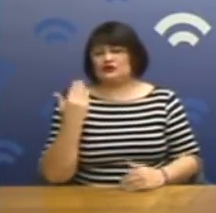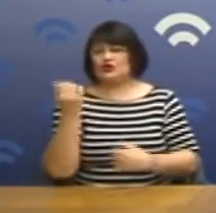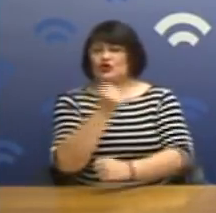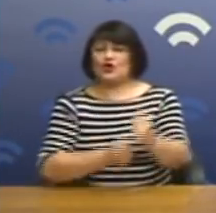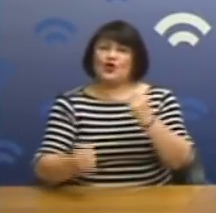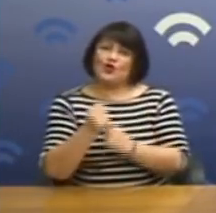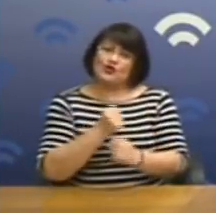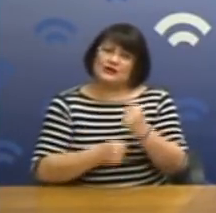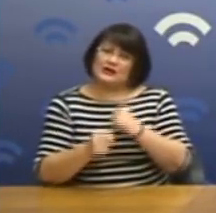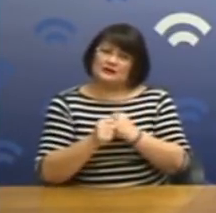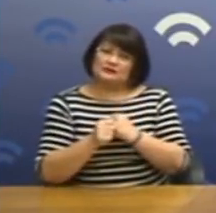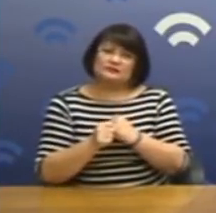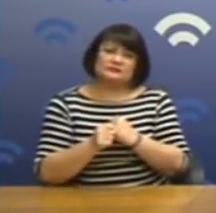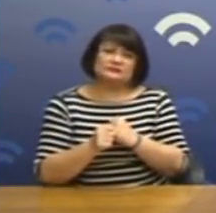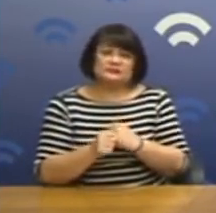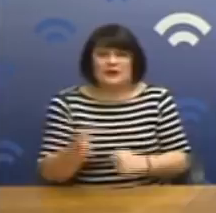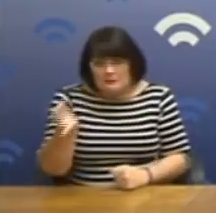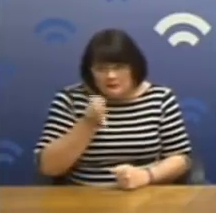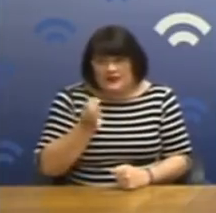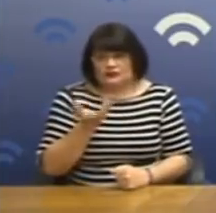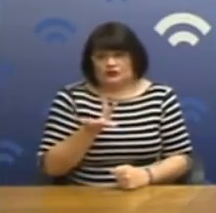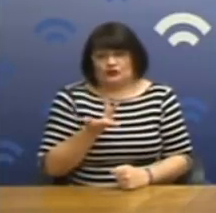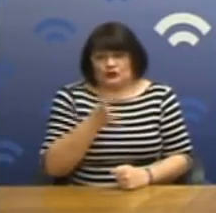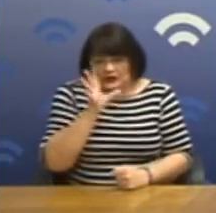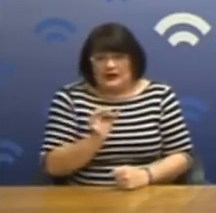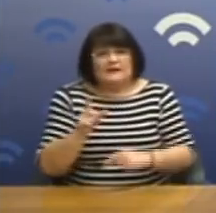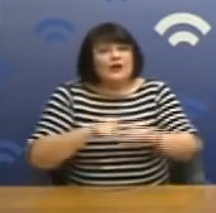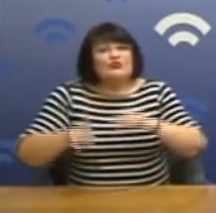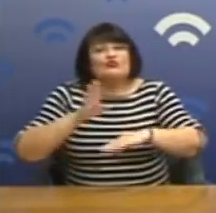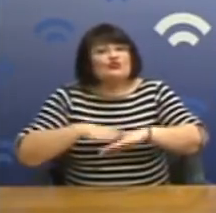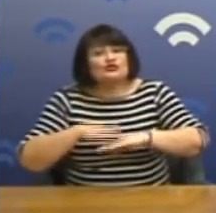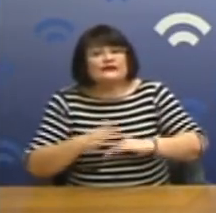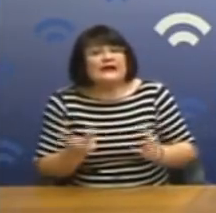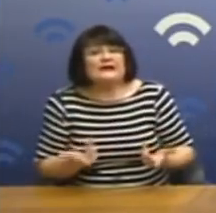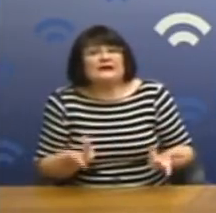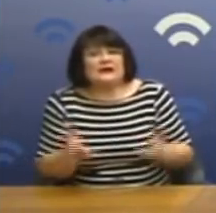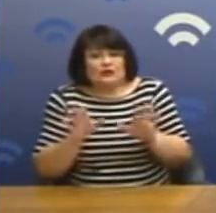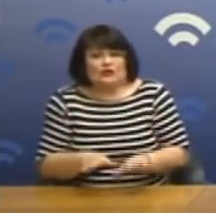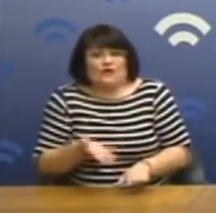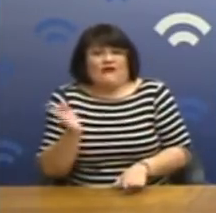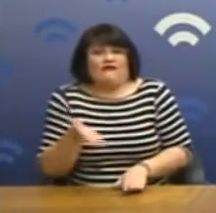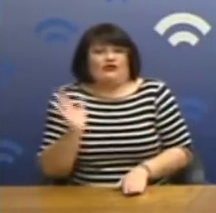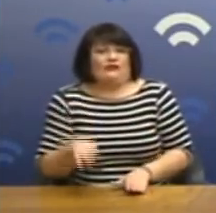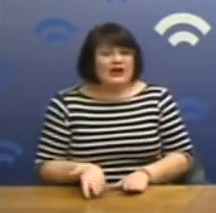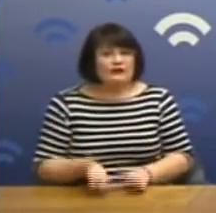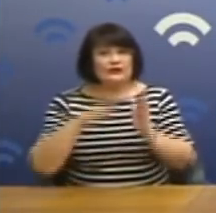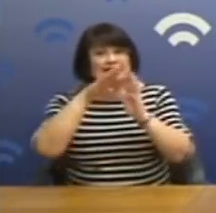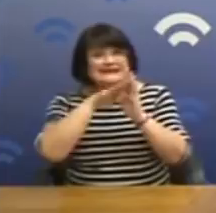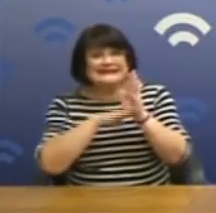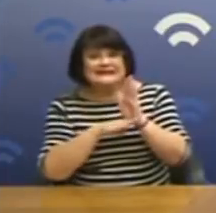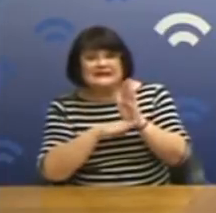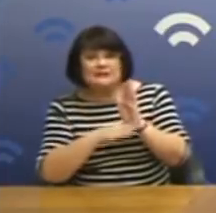χρόνια, αλήθεια, για πέστε μας, ποιες είναι οι αιτίες, ποιοι ευθύνονται? Δεν είναι το σύστημα που υπηρετείτε και